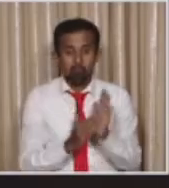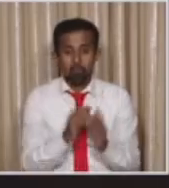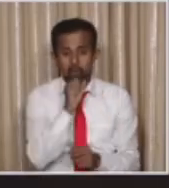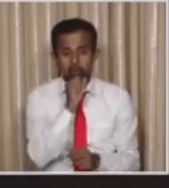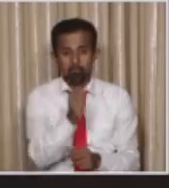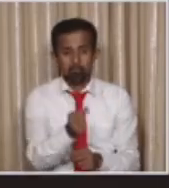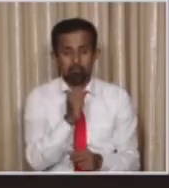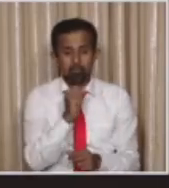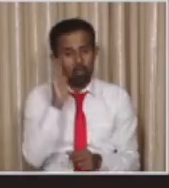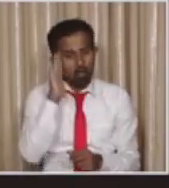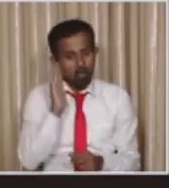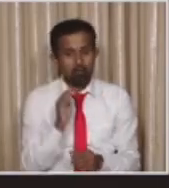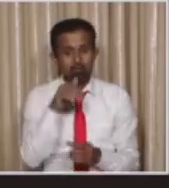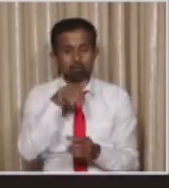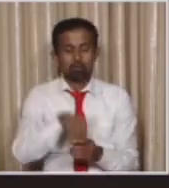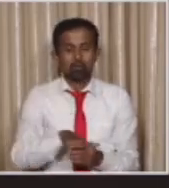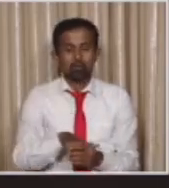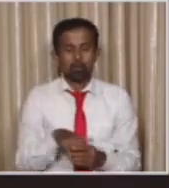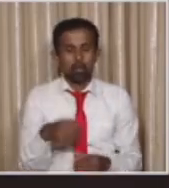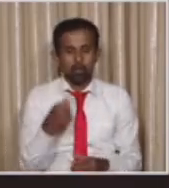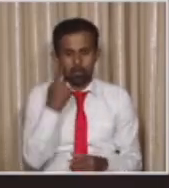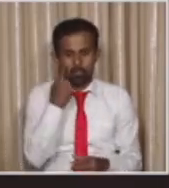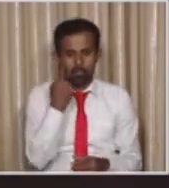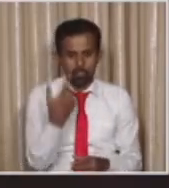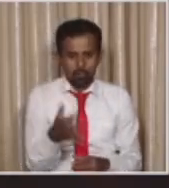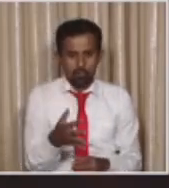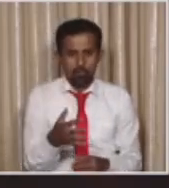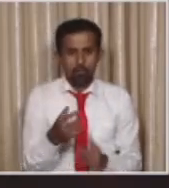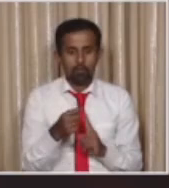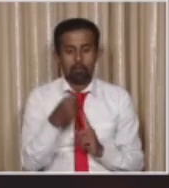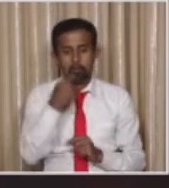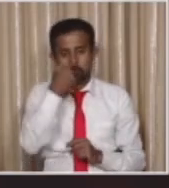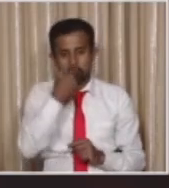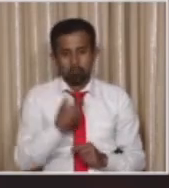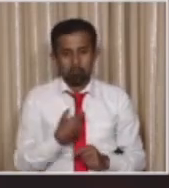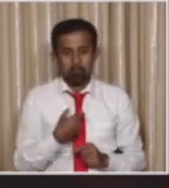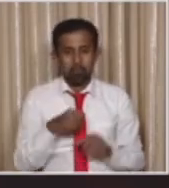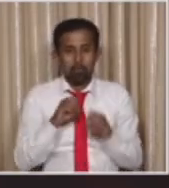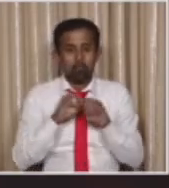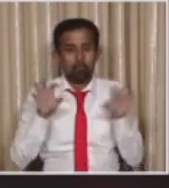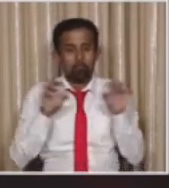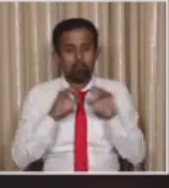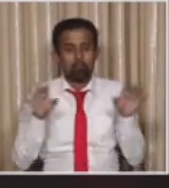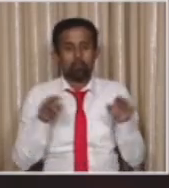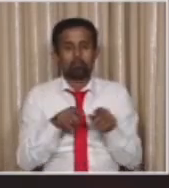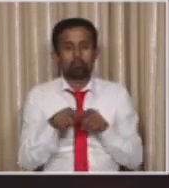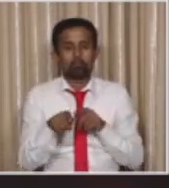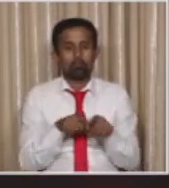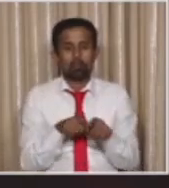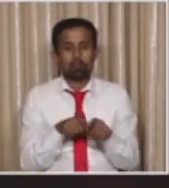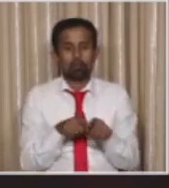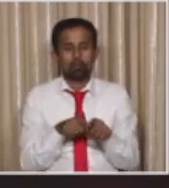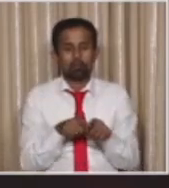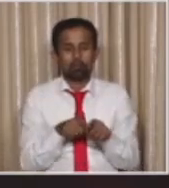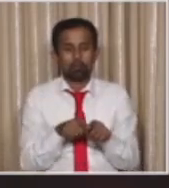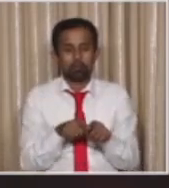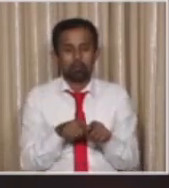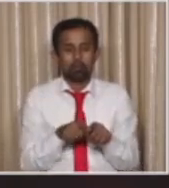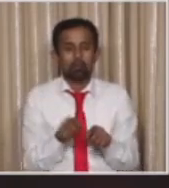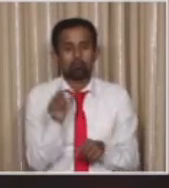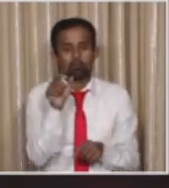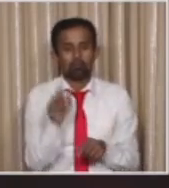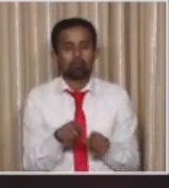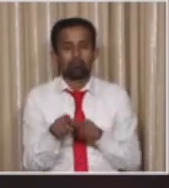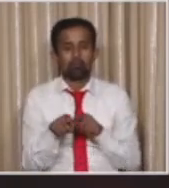කරන ස්වභාවයන් තුල අපි දැක්කේ පෞද්ගලික ප්‍රචාරණකාමීත්වයක් පසුපස යන